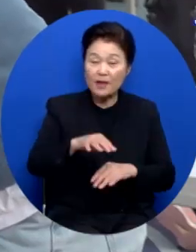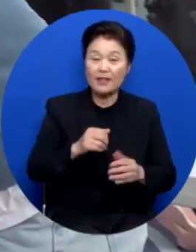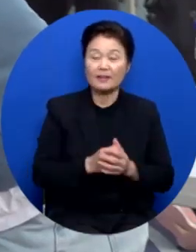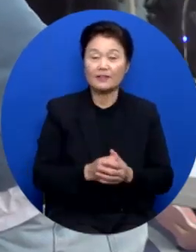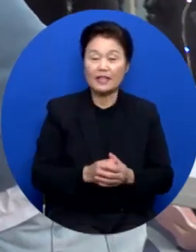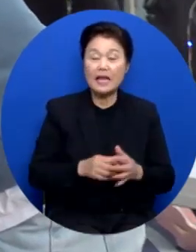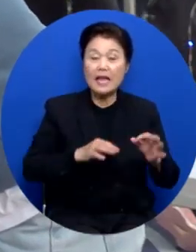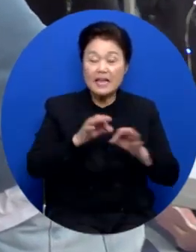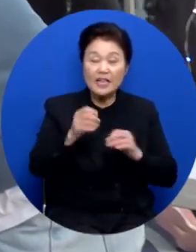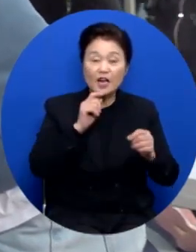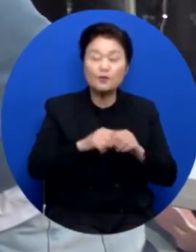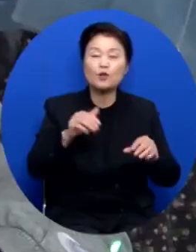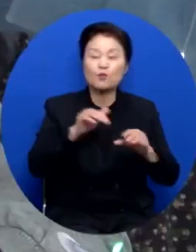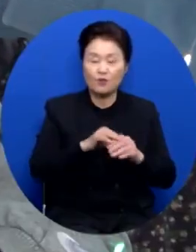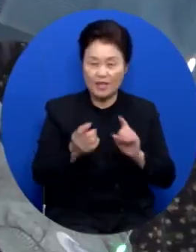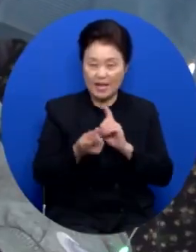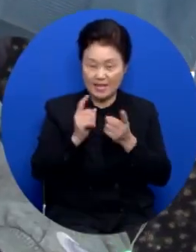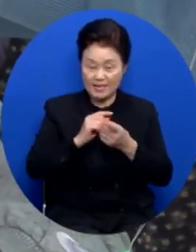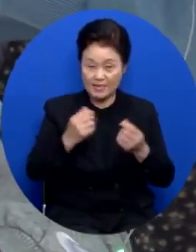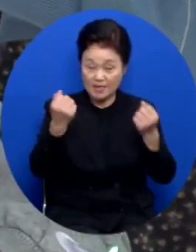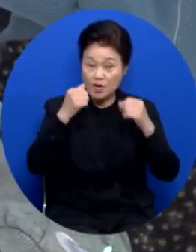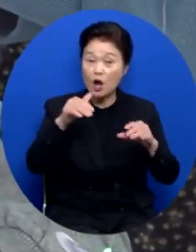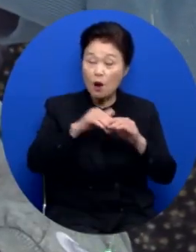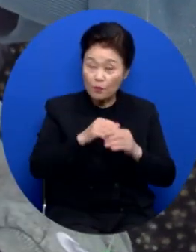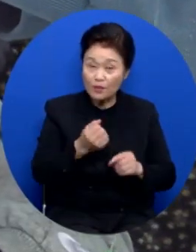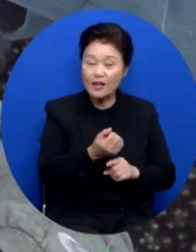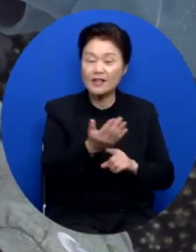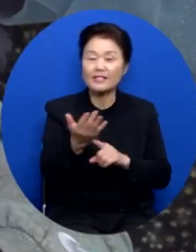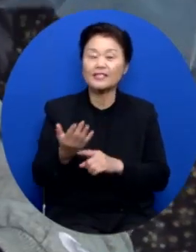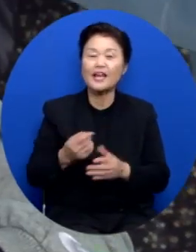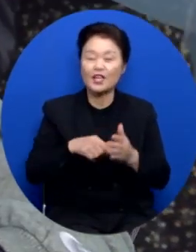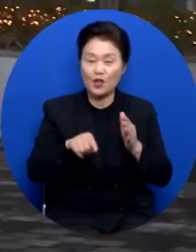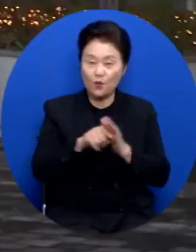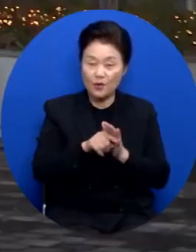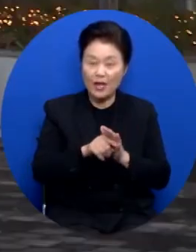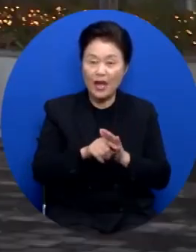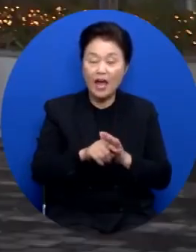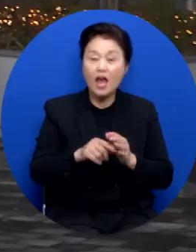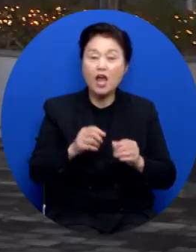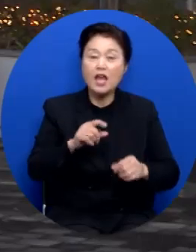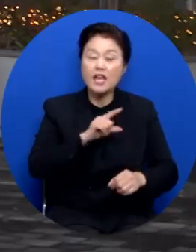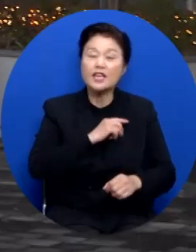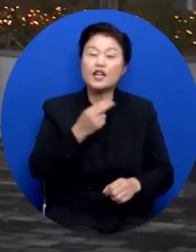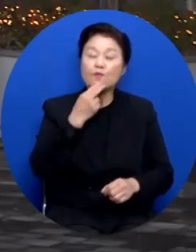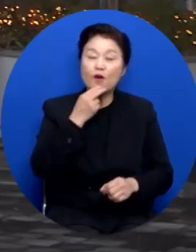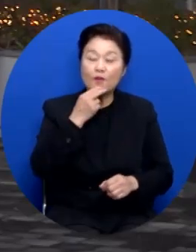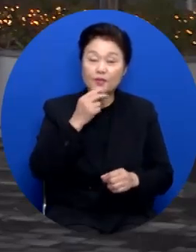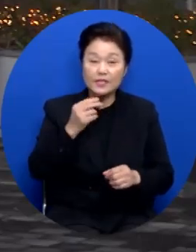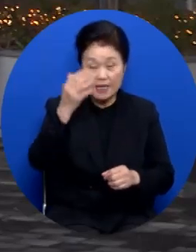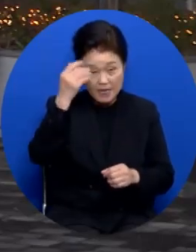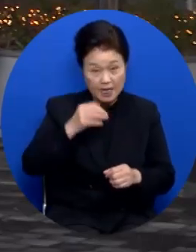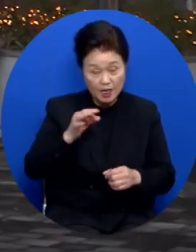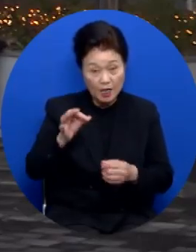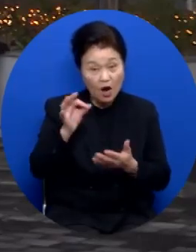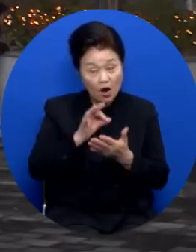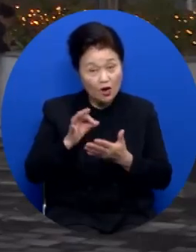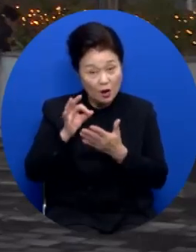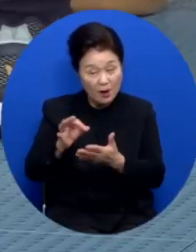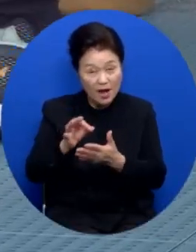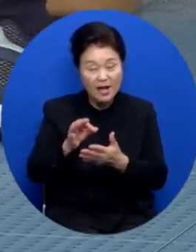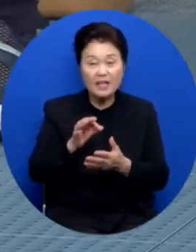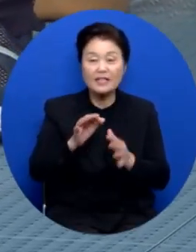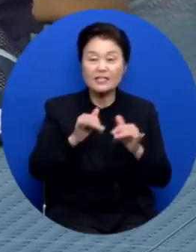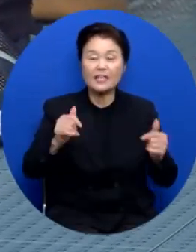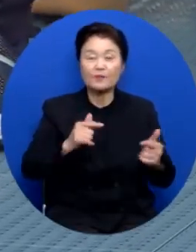대신 건강한 문화를 전하고자 무명의 성도가 전한 특별 헌금으로 지난해 처음 개최한 뒤 올해는